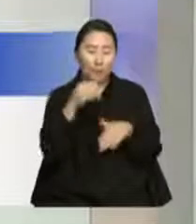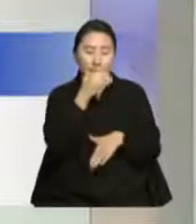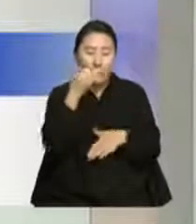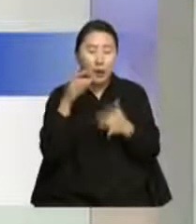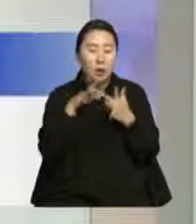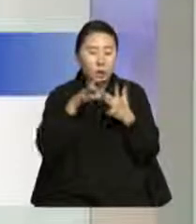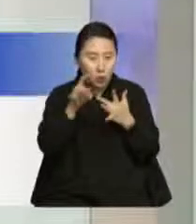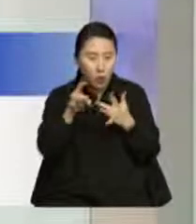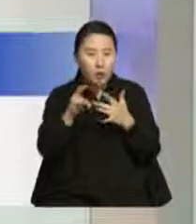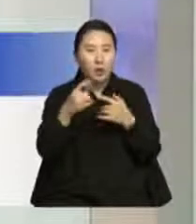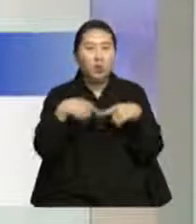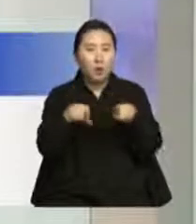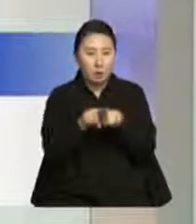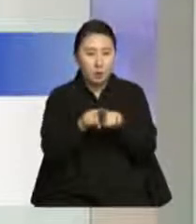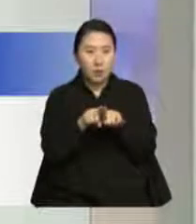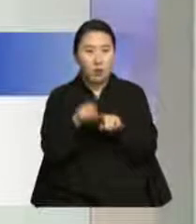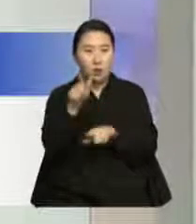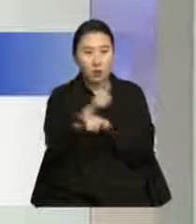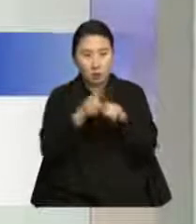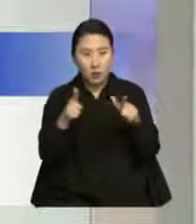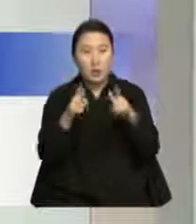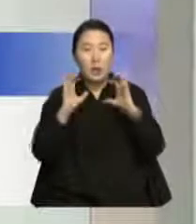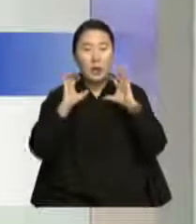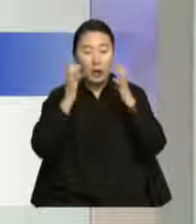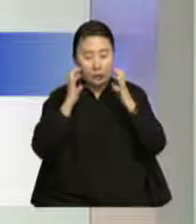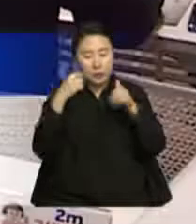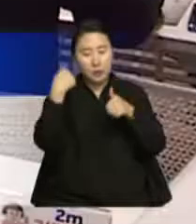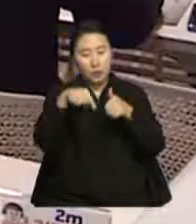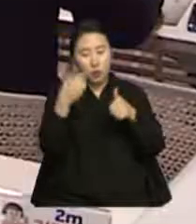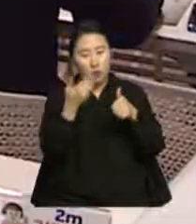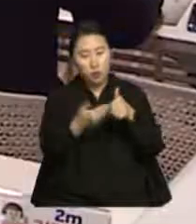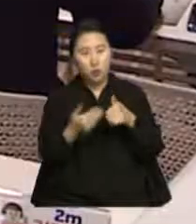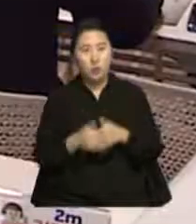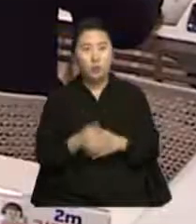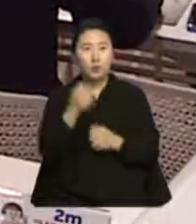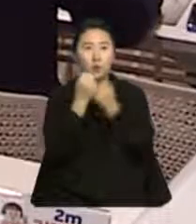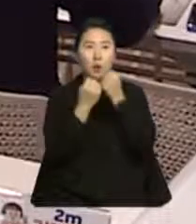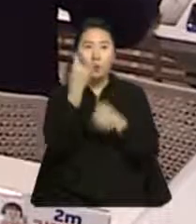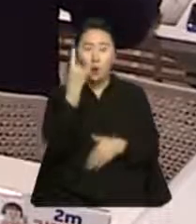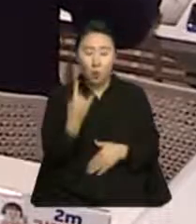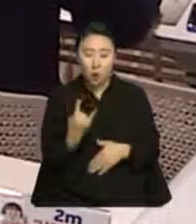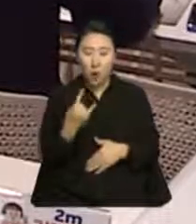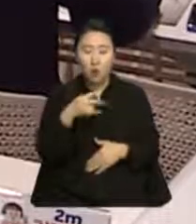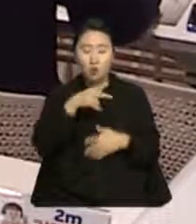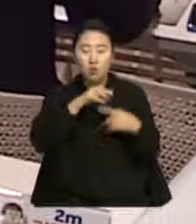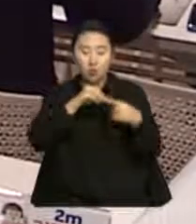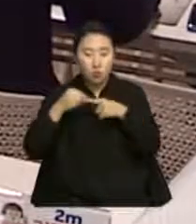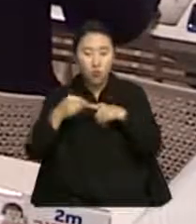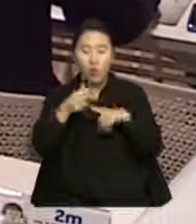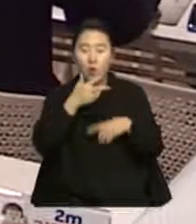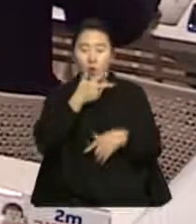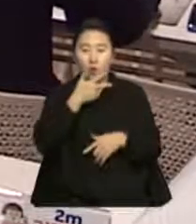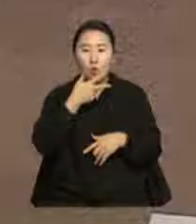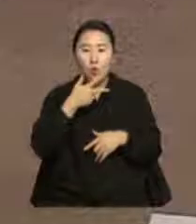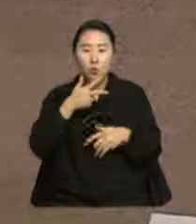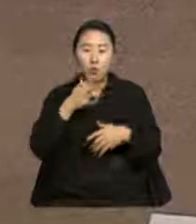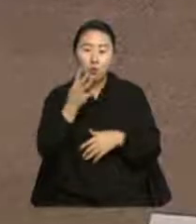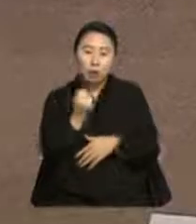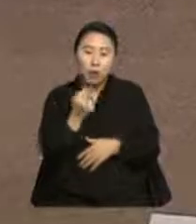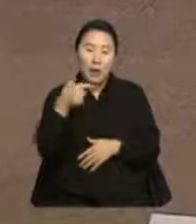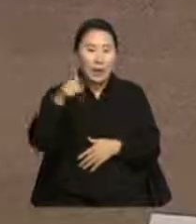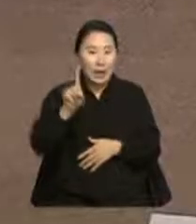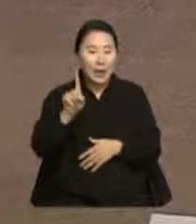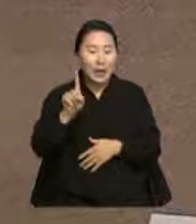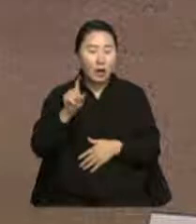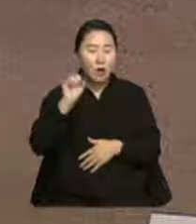과 선택과도 더불어서 이런 것들을 아이들에게 좀 주고자. 설명회에선 국어와 수학 과에서 난이도가 높았던